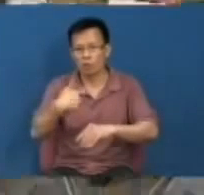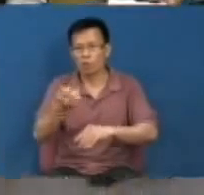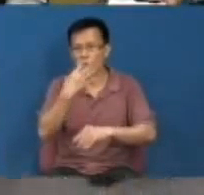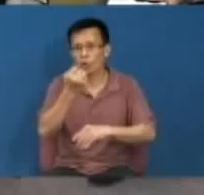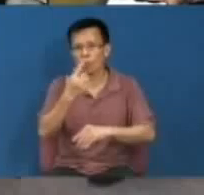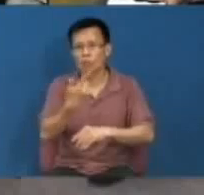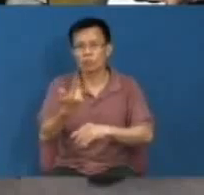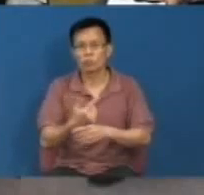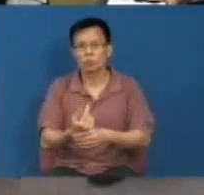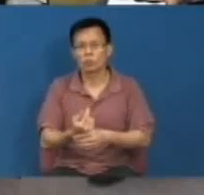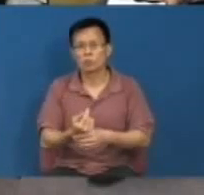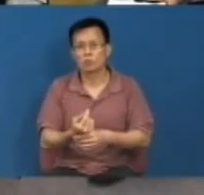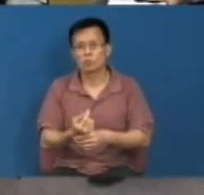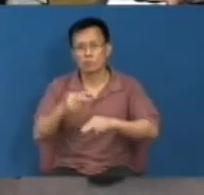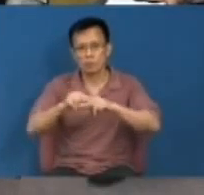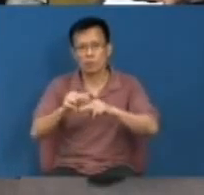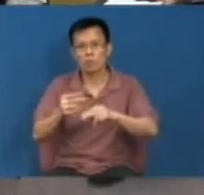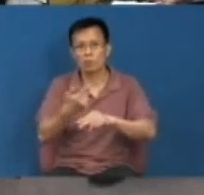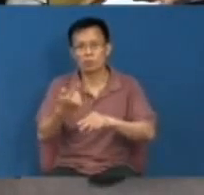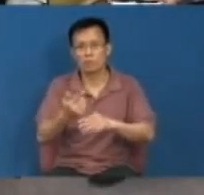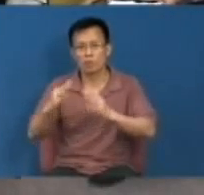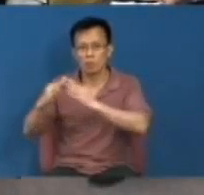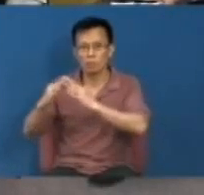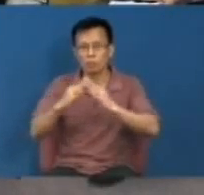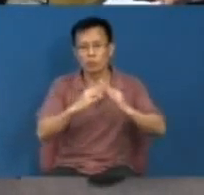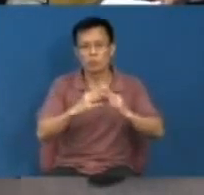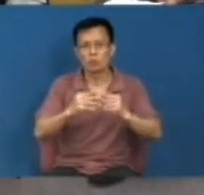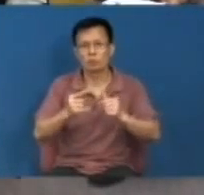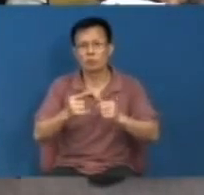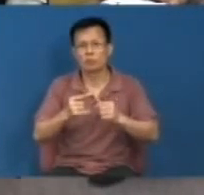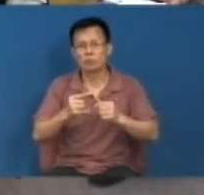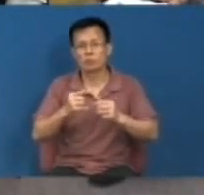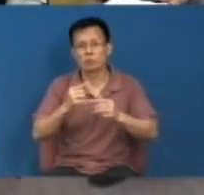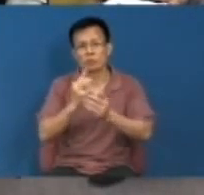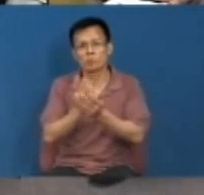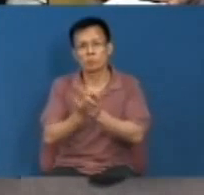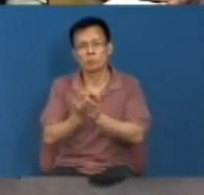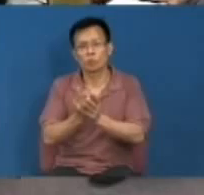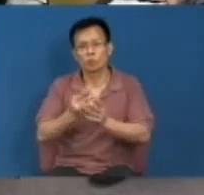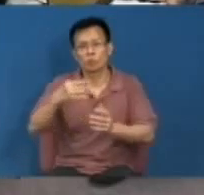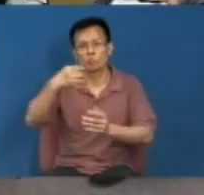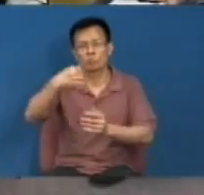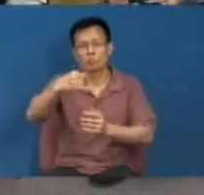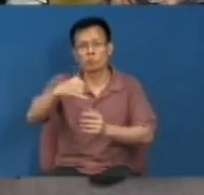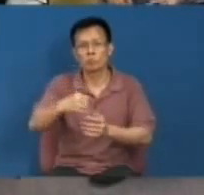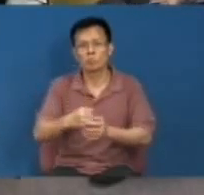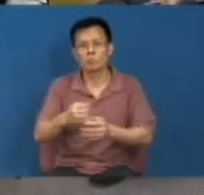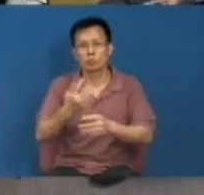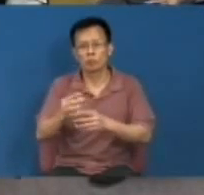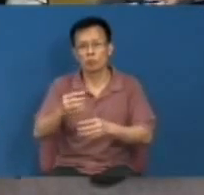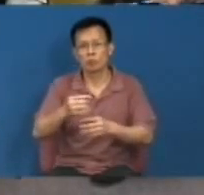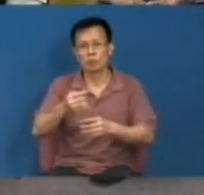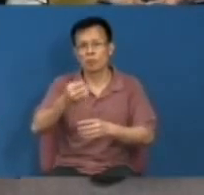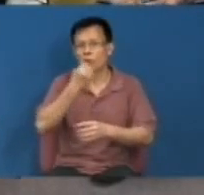係 啊， 嗰個係叫做搬遷搞唔掂咧，什麼項目都行唔通嘅真係。 係啊， 所以真係我特區政